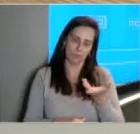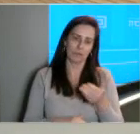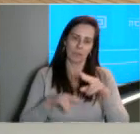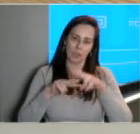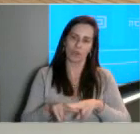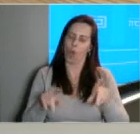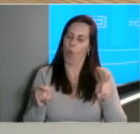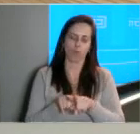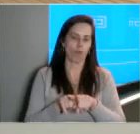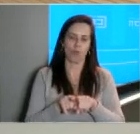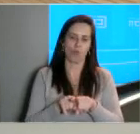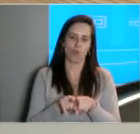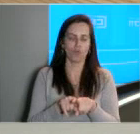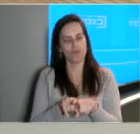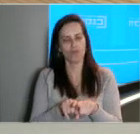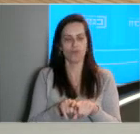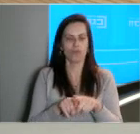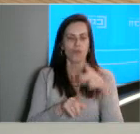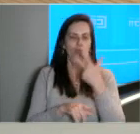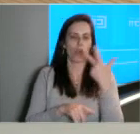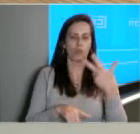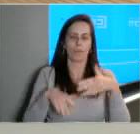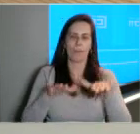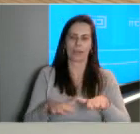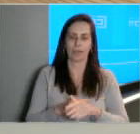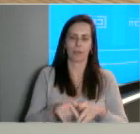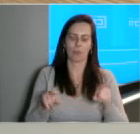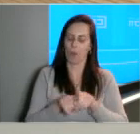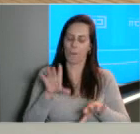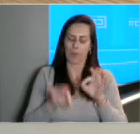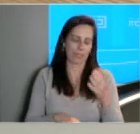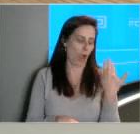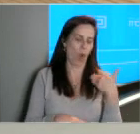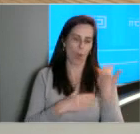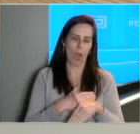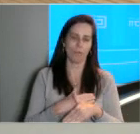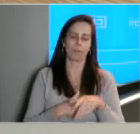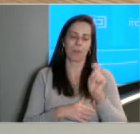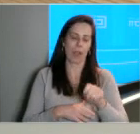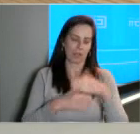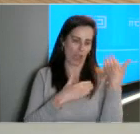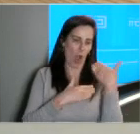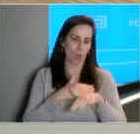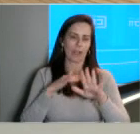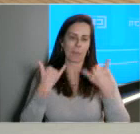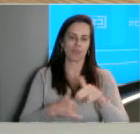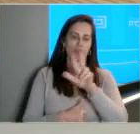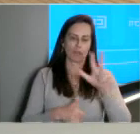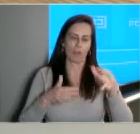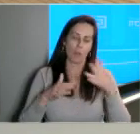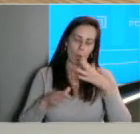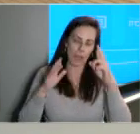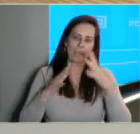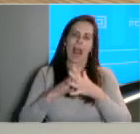דבר נשארים על אותו כוח, 33 מנדטים, כמו שהיה לו בכנסת היוצאת, ככה הוא נשאר בכנסת הנוכחית. הוא קיווה